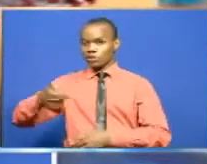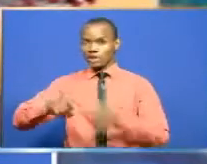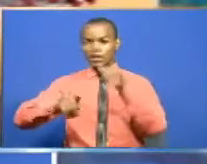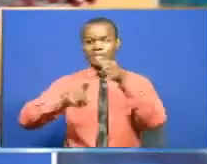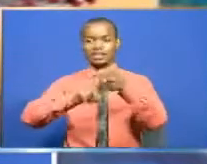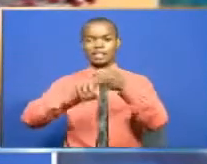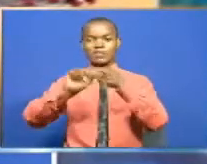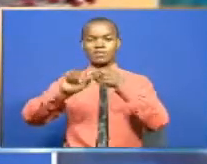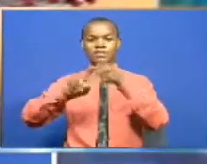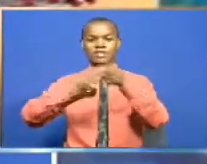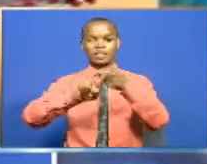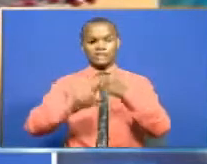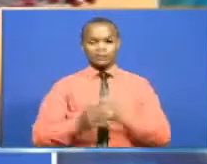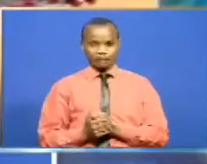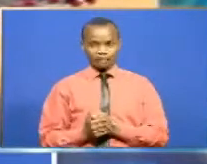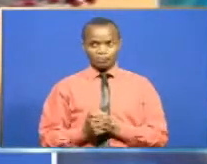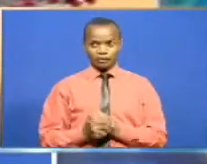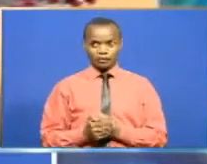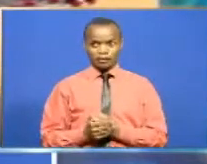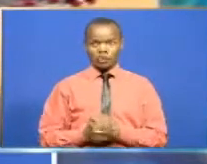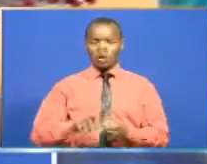42,659. Kwa sasa kuna wagonjwa